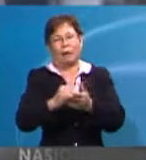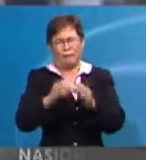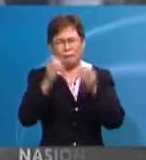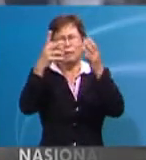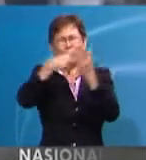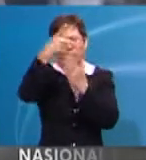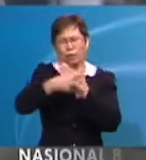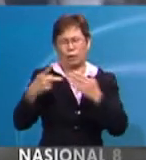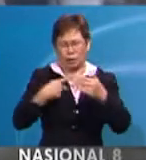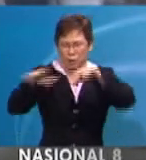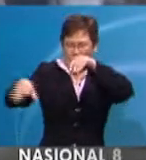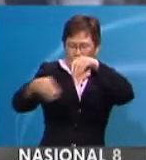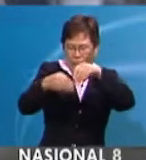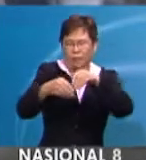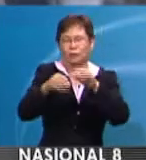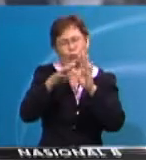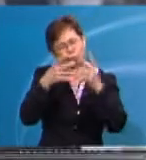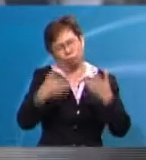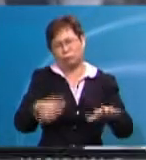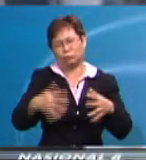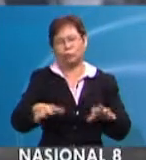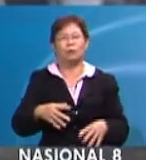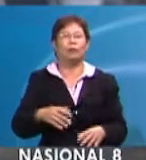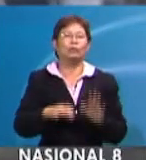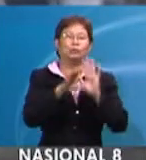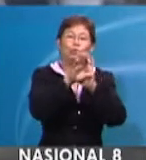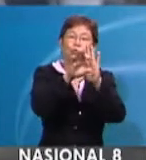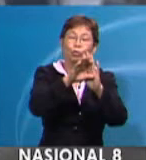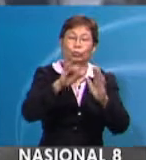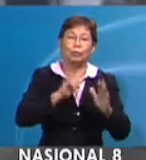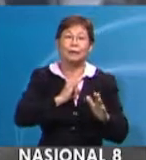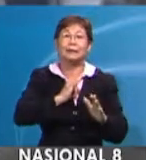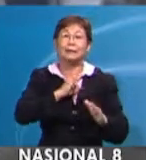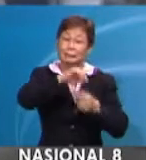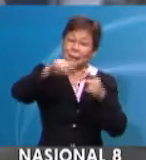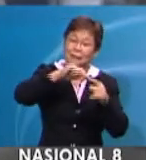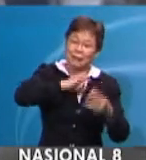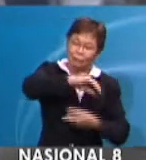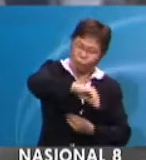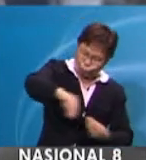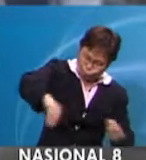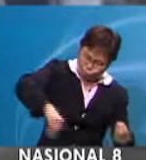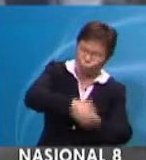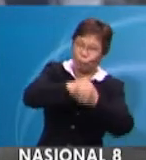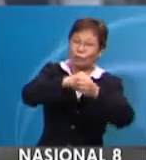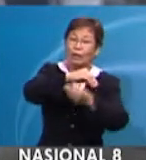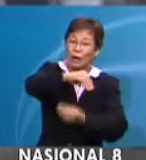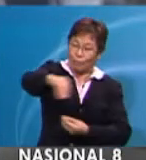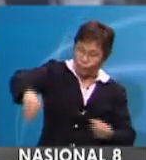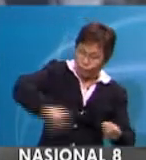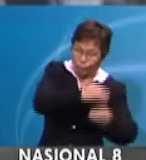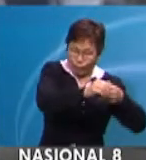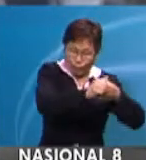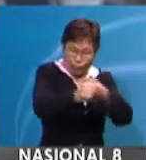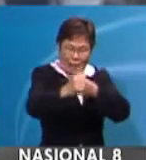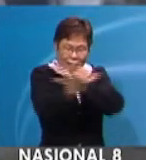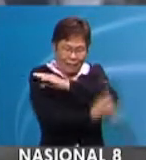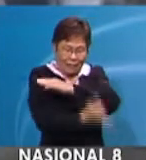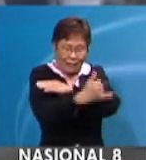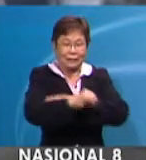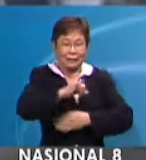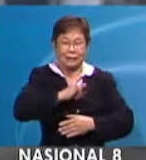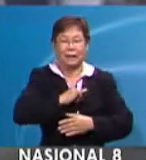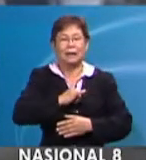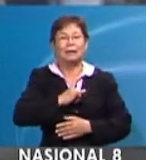sebenarnya. Misalnya, bila saya ambil alih antara kepimpinan negara,